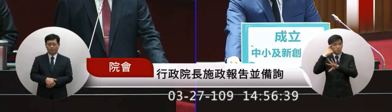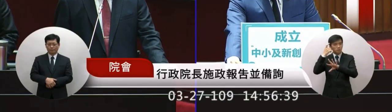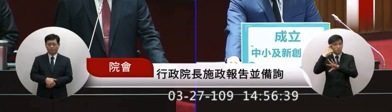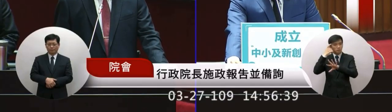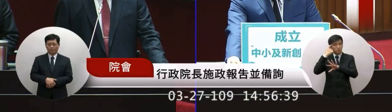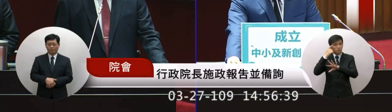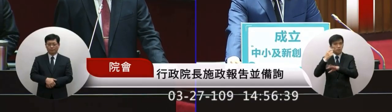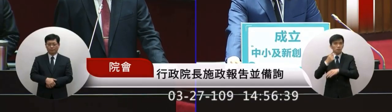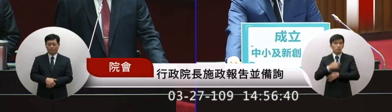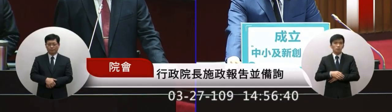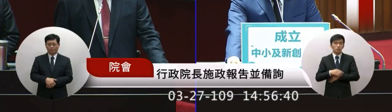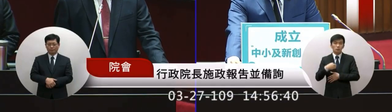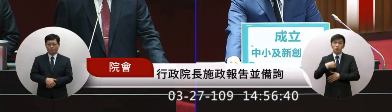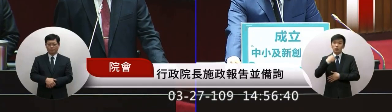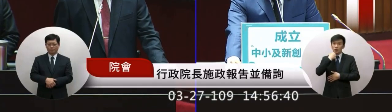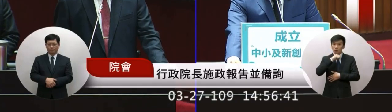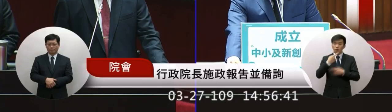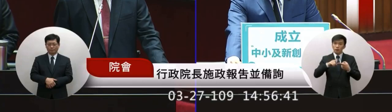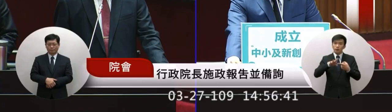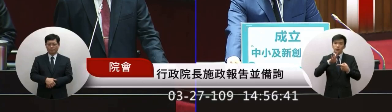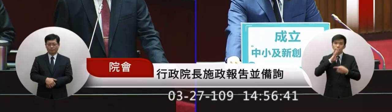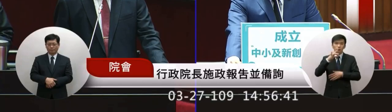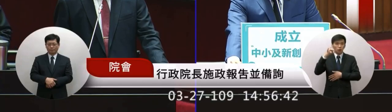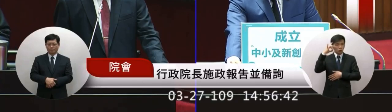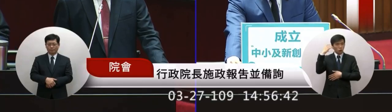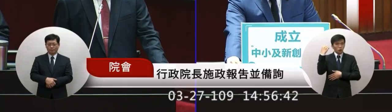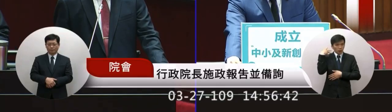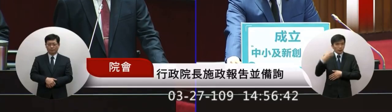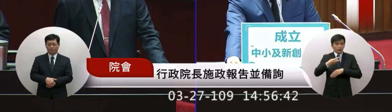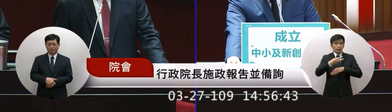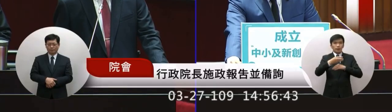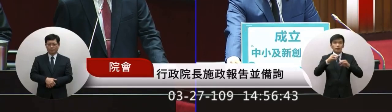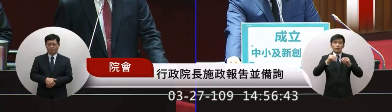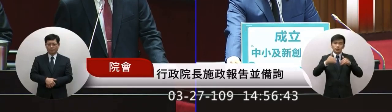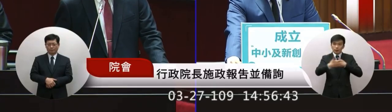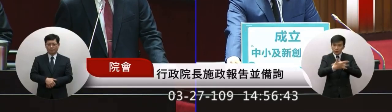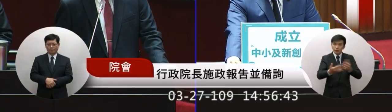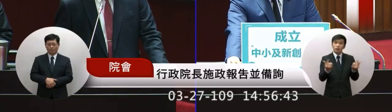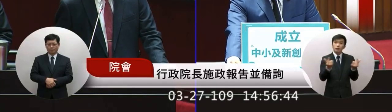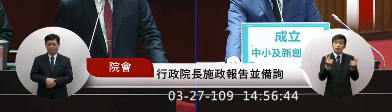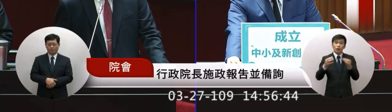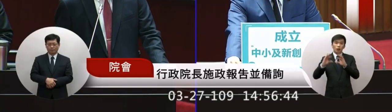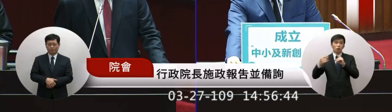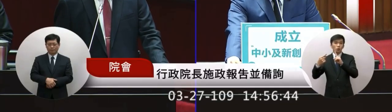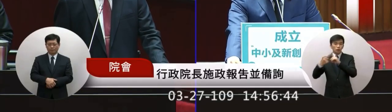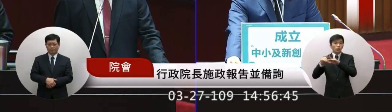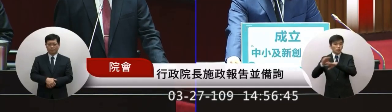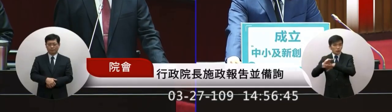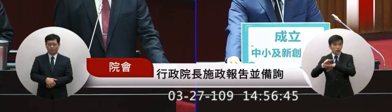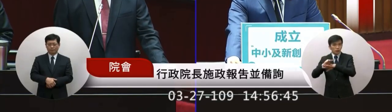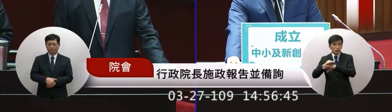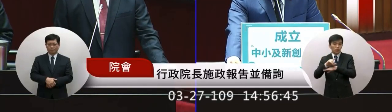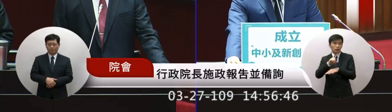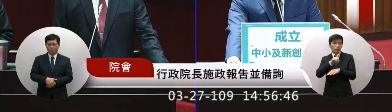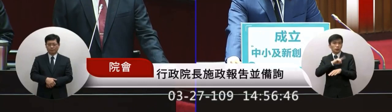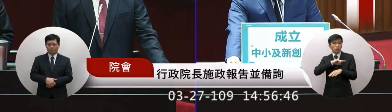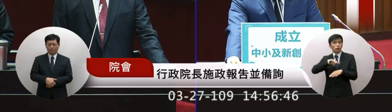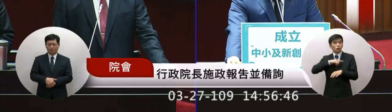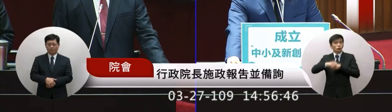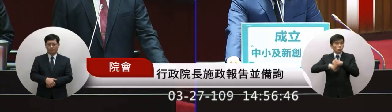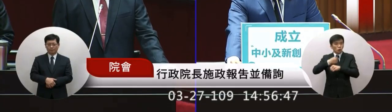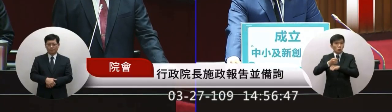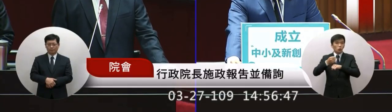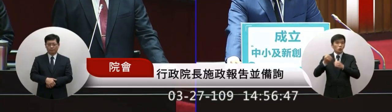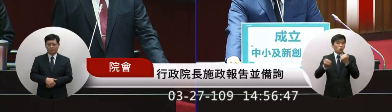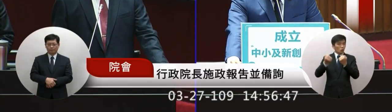个。就是一个创新的沙盒，我们譬如说我们的无人车的发展啊，自驾车的发展，其实都可以在这一